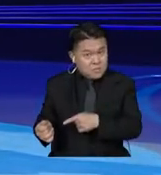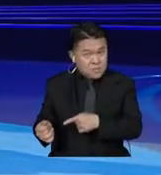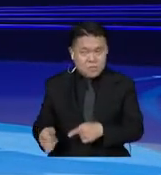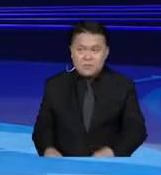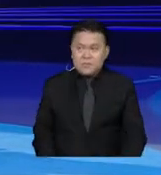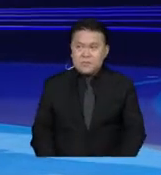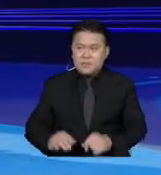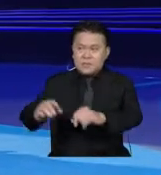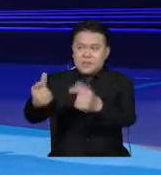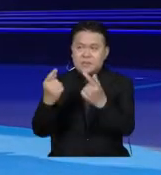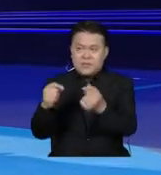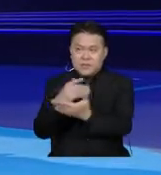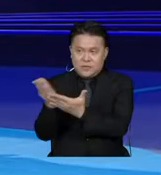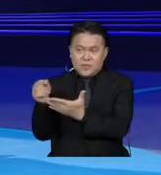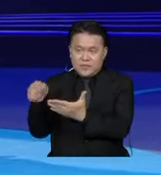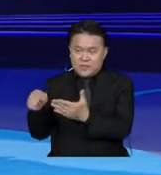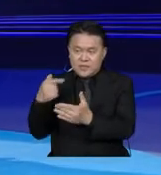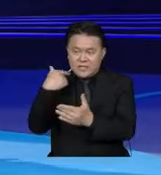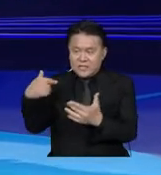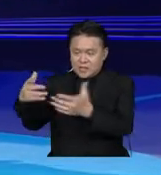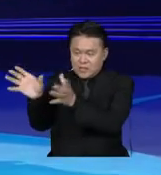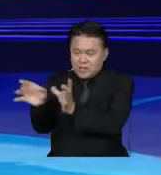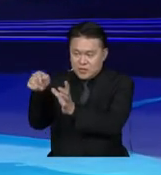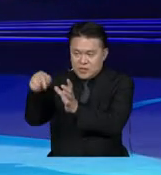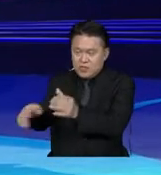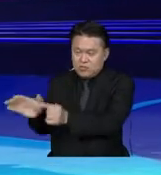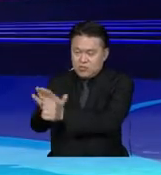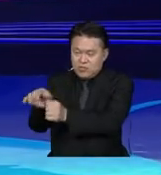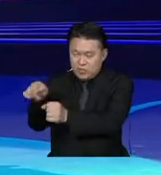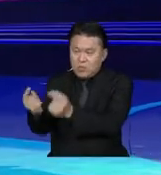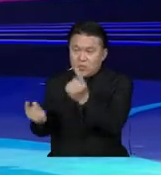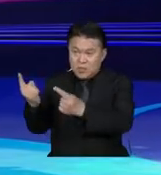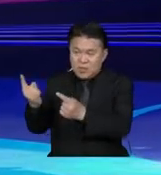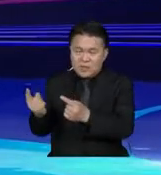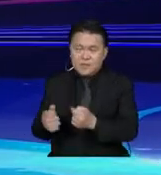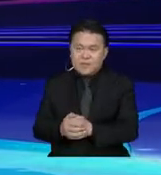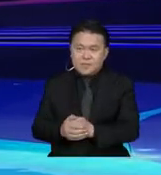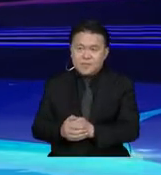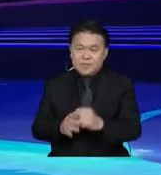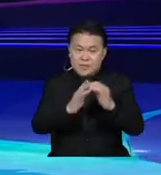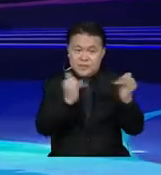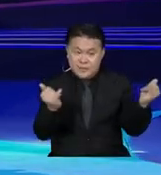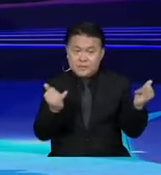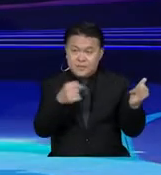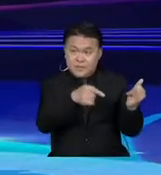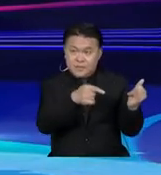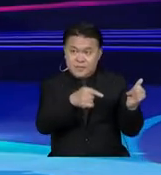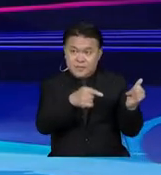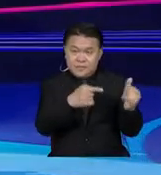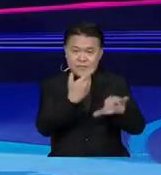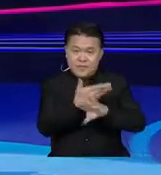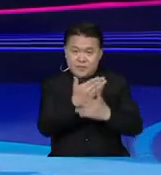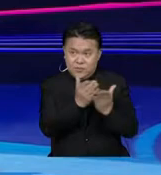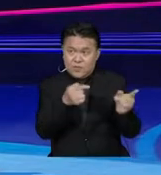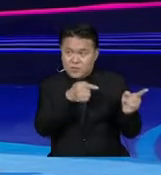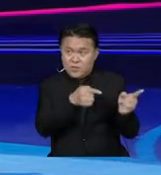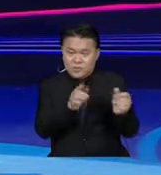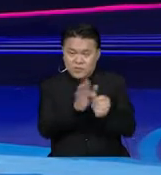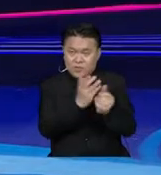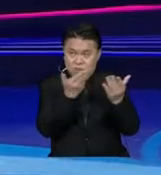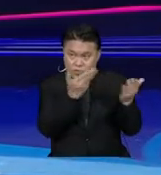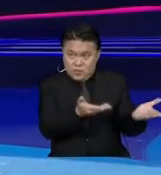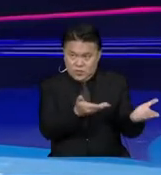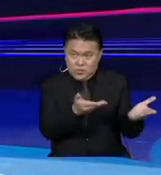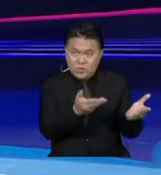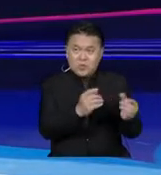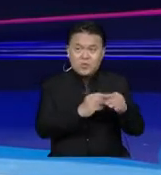같은 종에게, 즉 늑대물이 안에서 다정한 것보다 인간이라는 다른 종에게